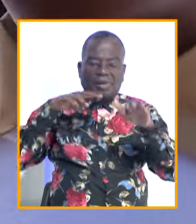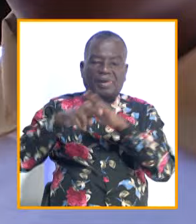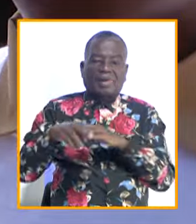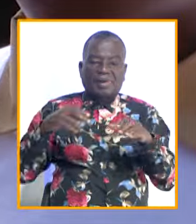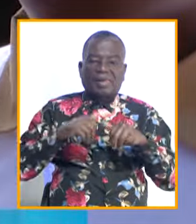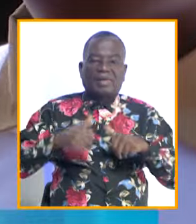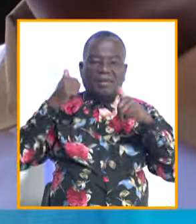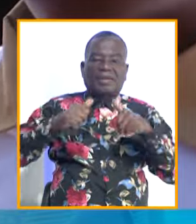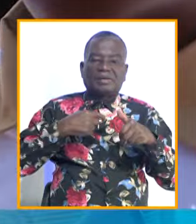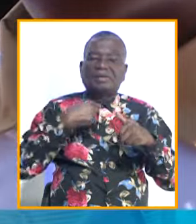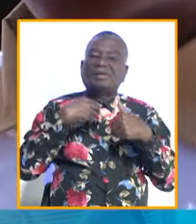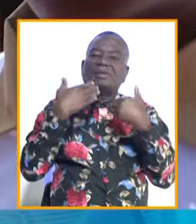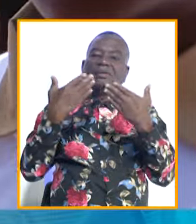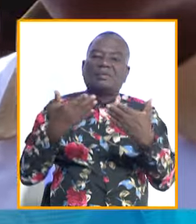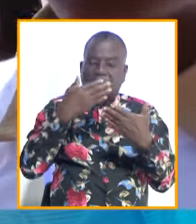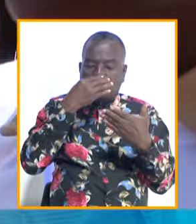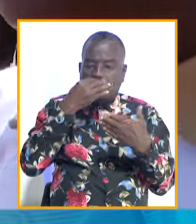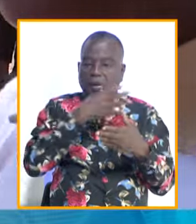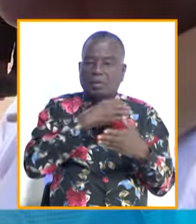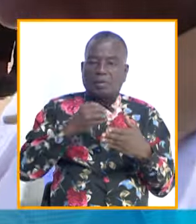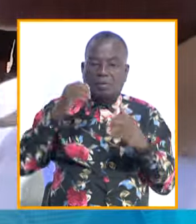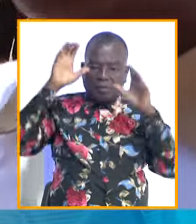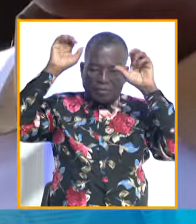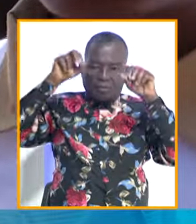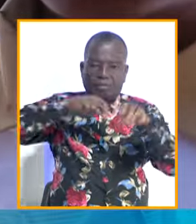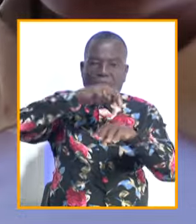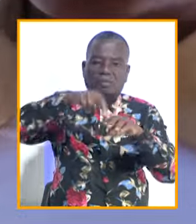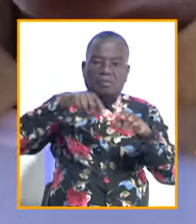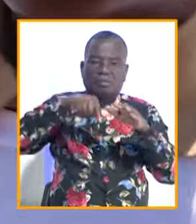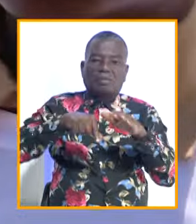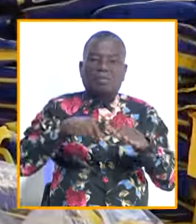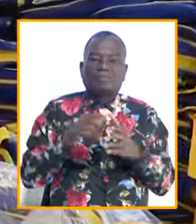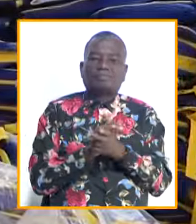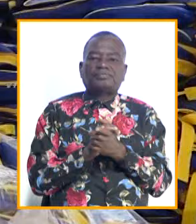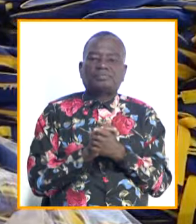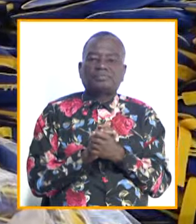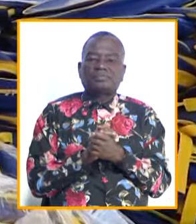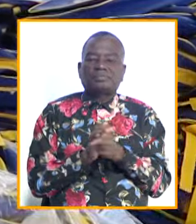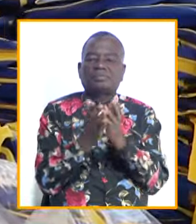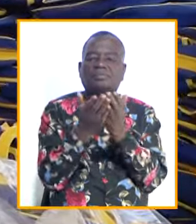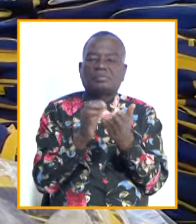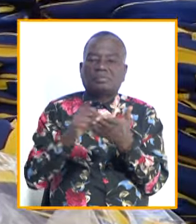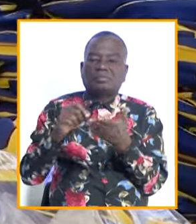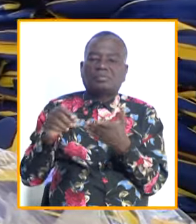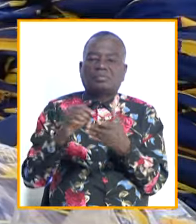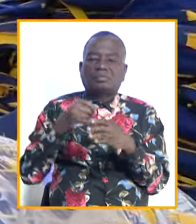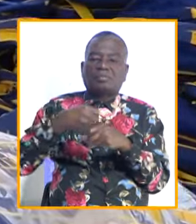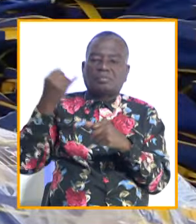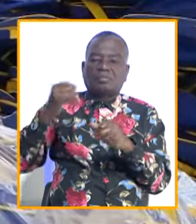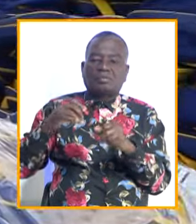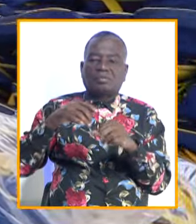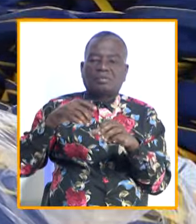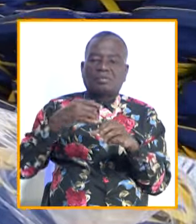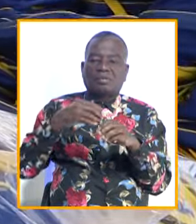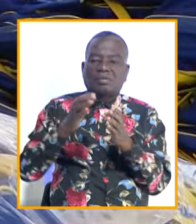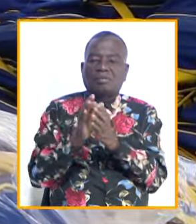excellente. Je dis merci à maman Dominique Ouattara et au président de la République, Alassane Ouattara. Des cahiers, des crayons, des stylos